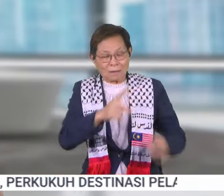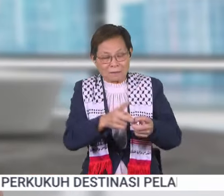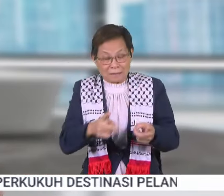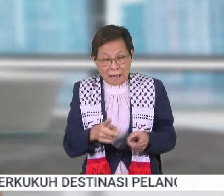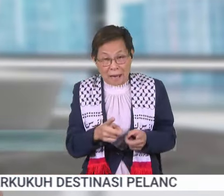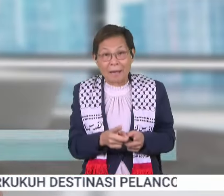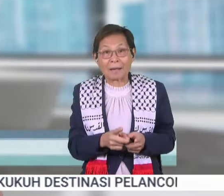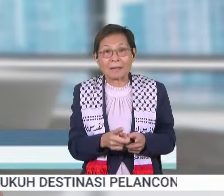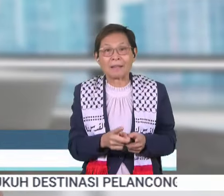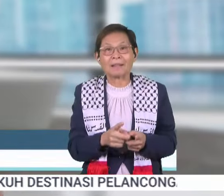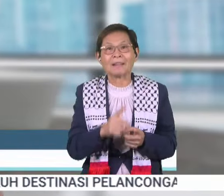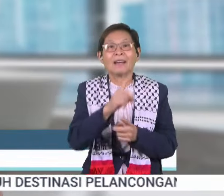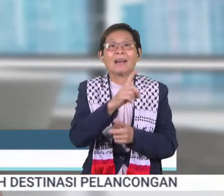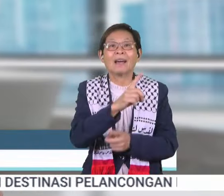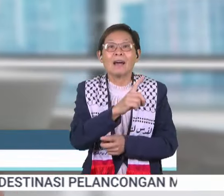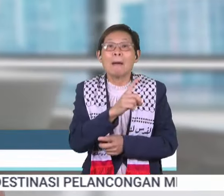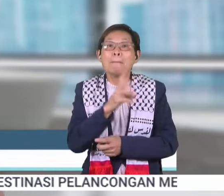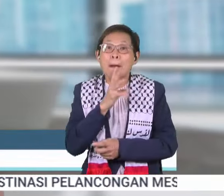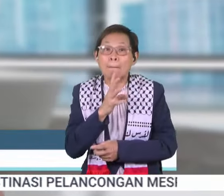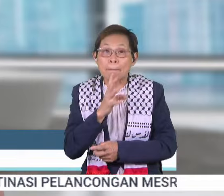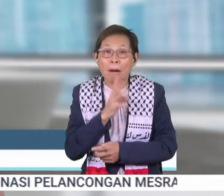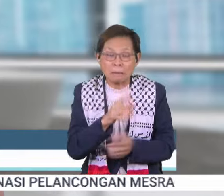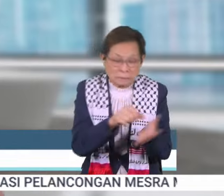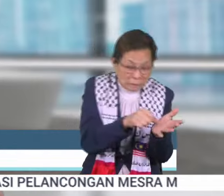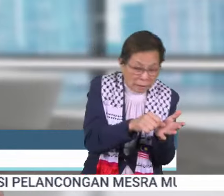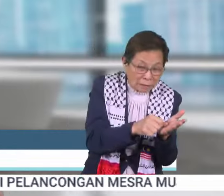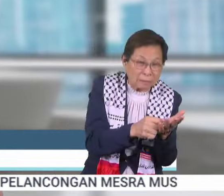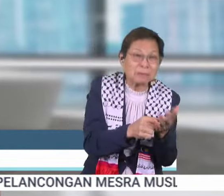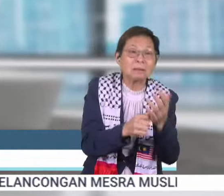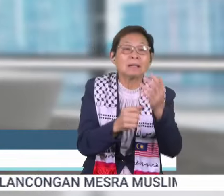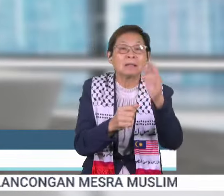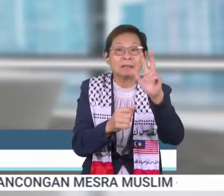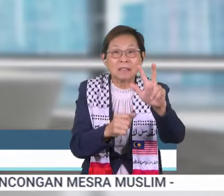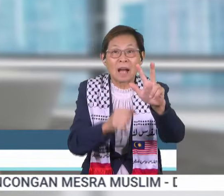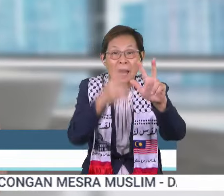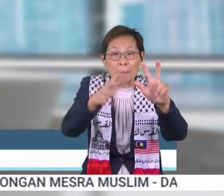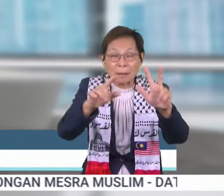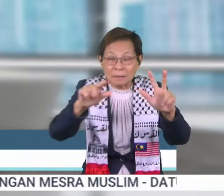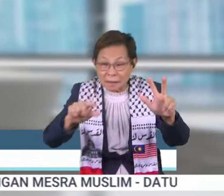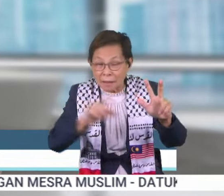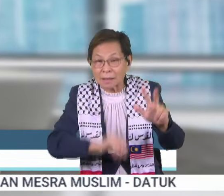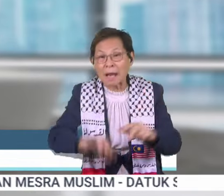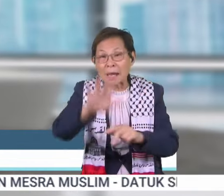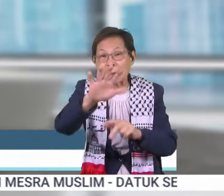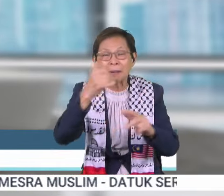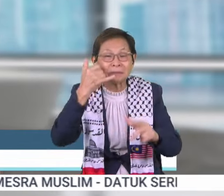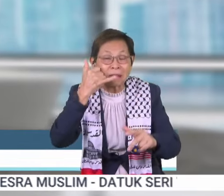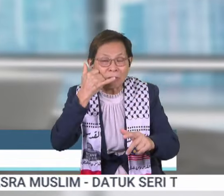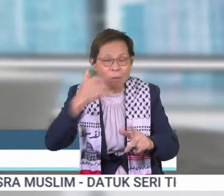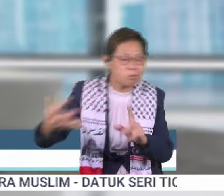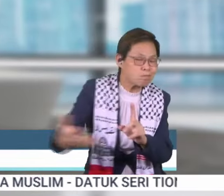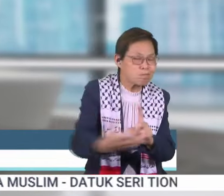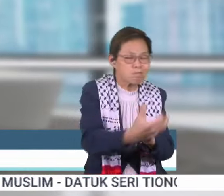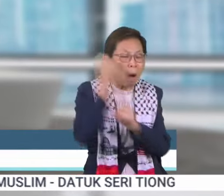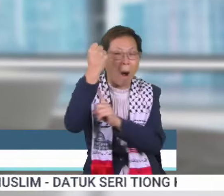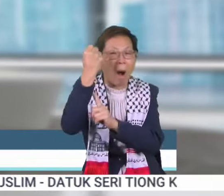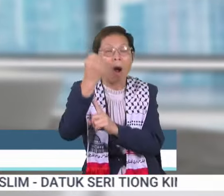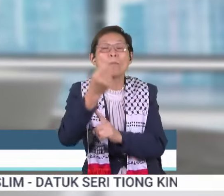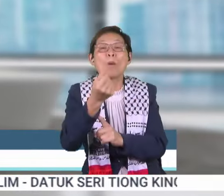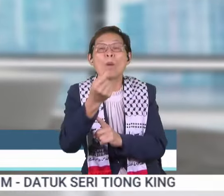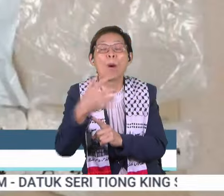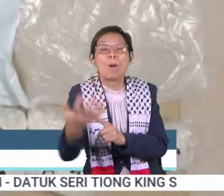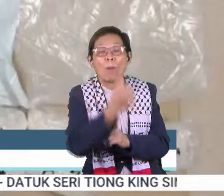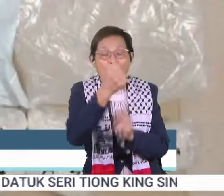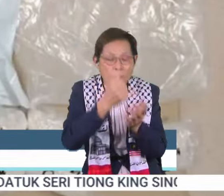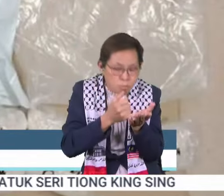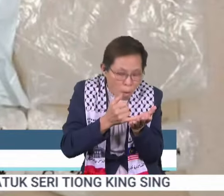Daerah Superintenden Muhammad Syofi Taib berkata, dadah seberat 315 gram dan 5 telefon bimbit dirampas. Nilai